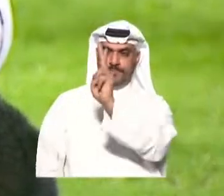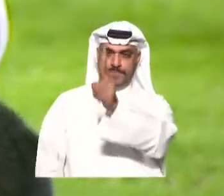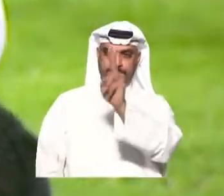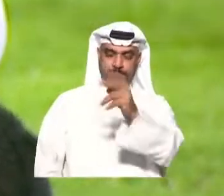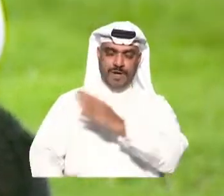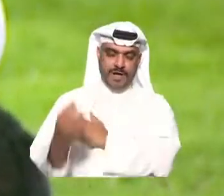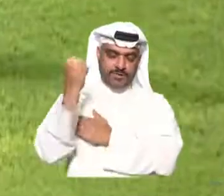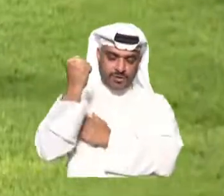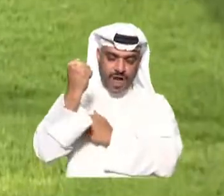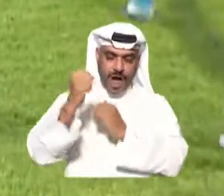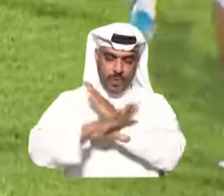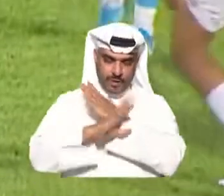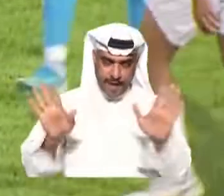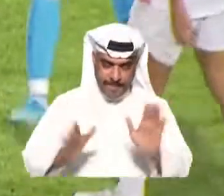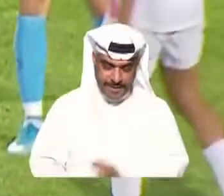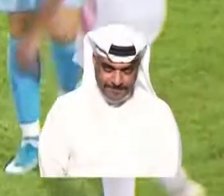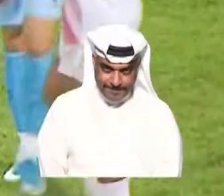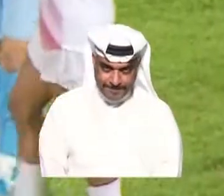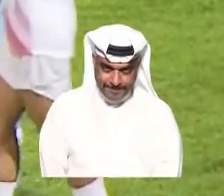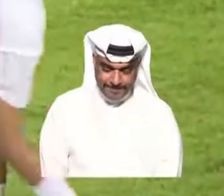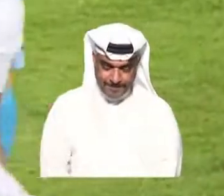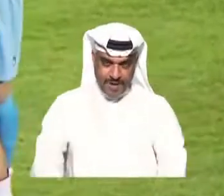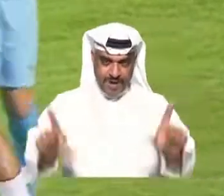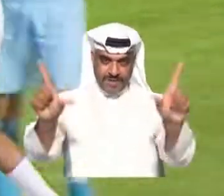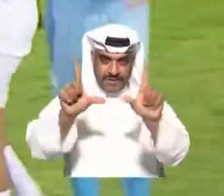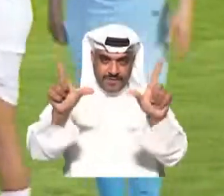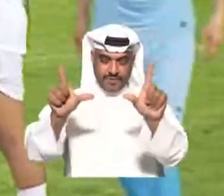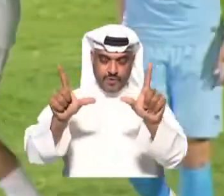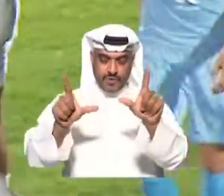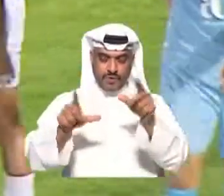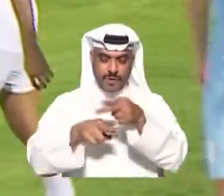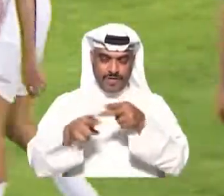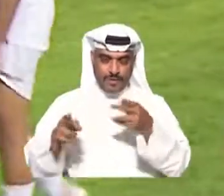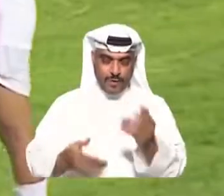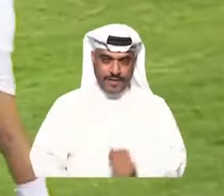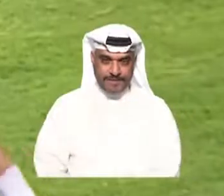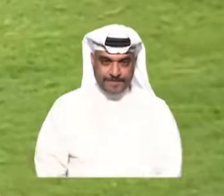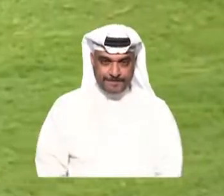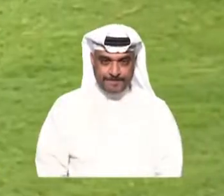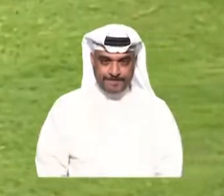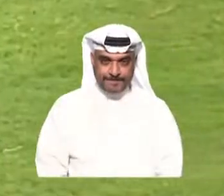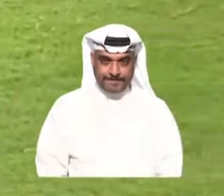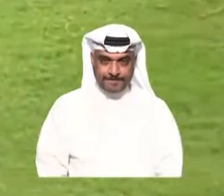واستحقاق. رائد الشمري لتلفزيون دولة الكويت.